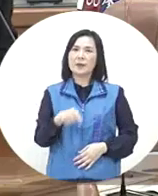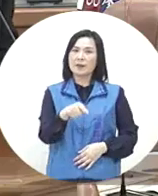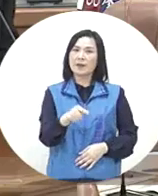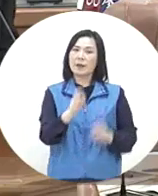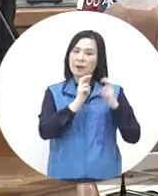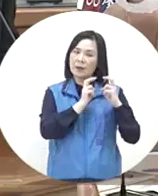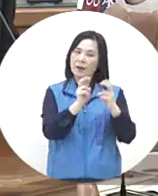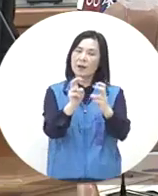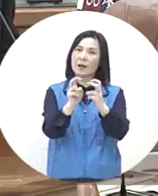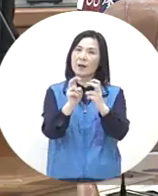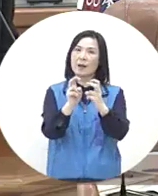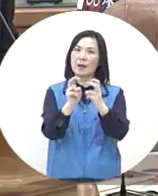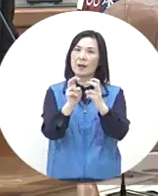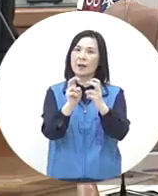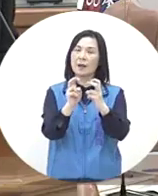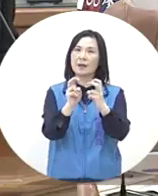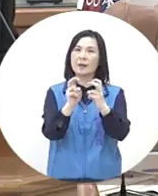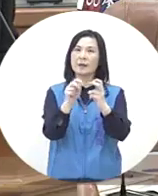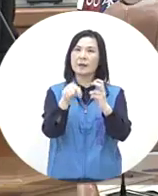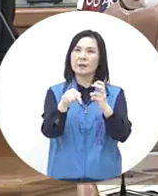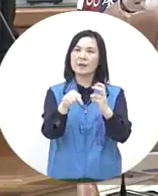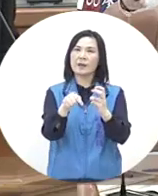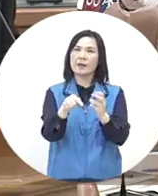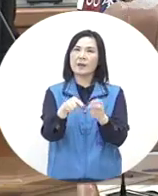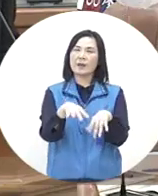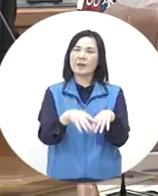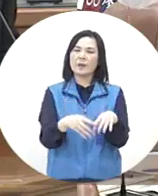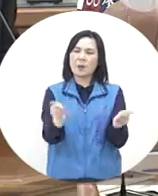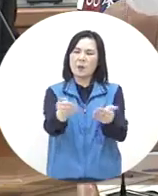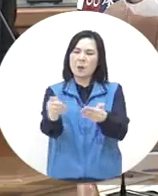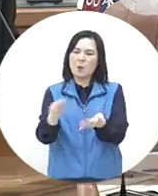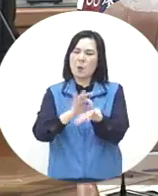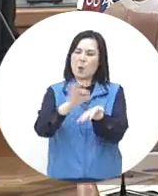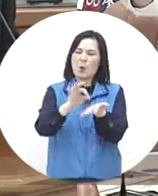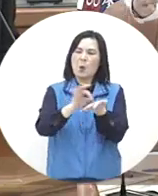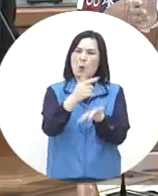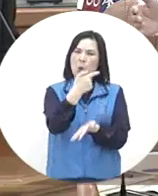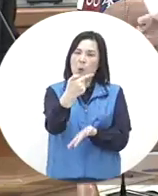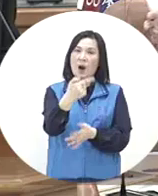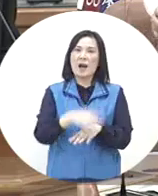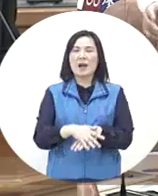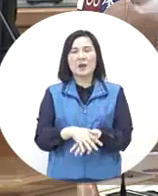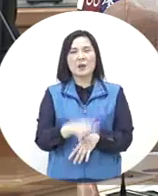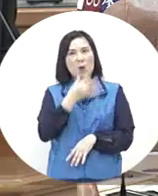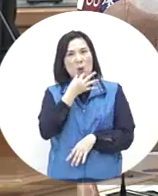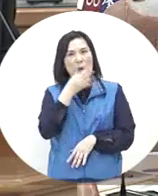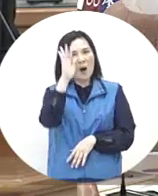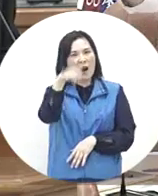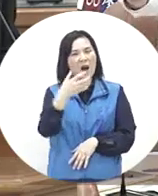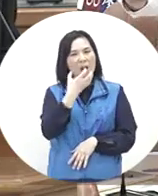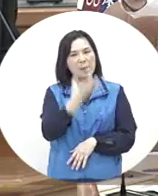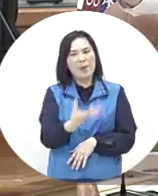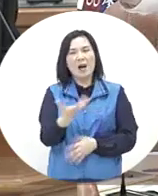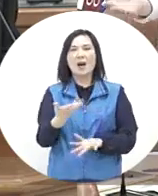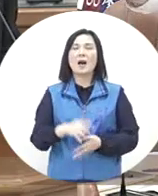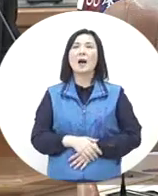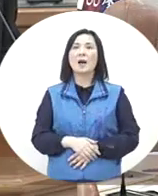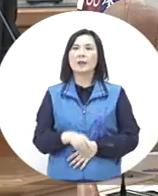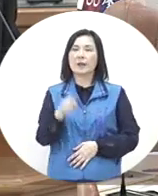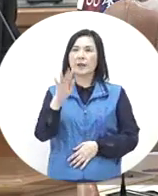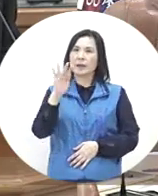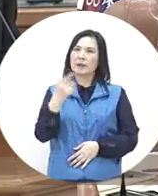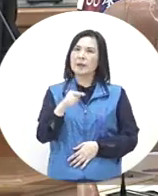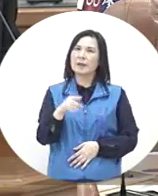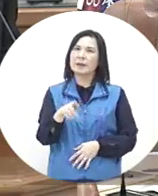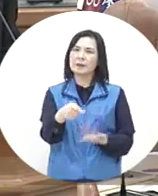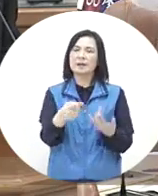运，坦白讲有时候那个工程费很高，然后也会担心亏损，但是如果就长远发展来讲，市民又非